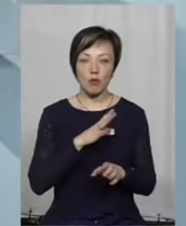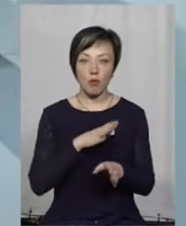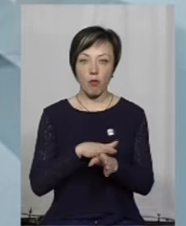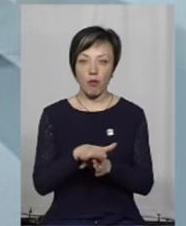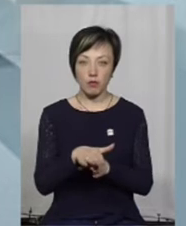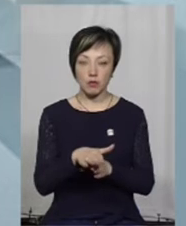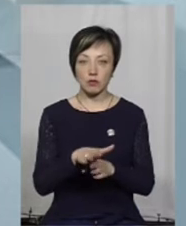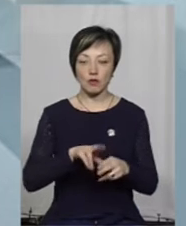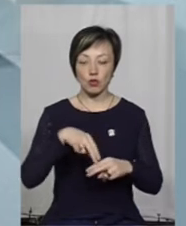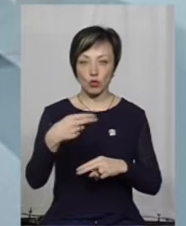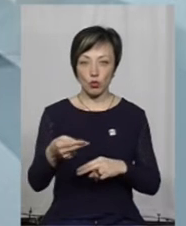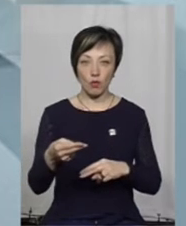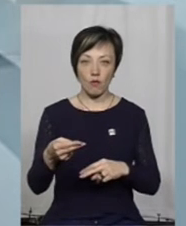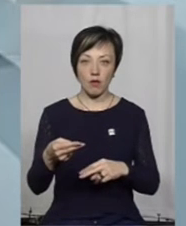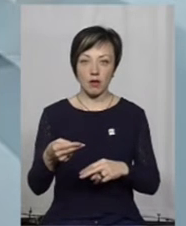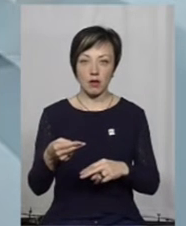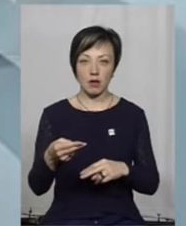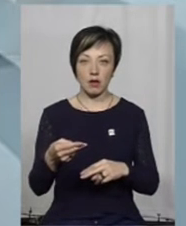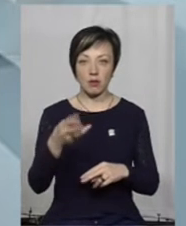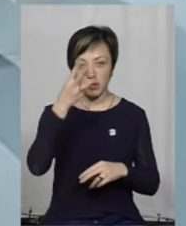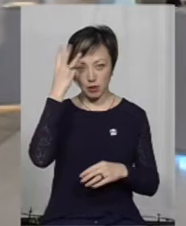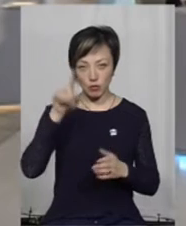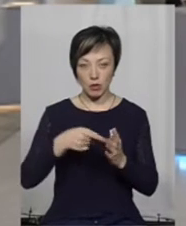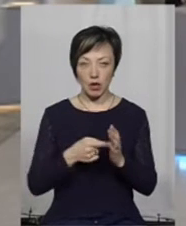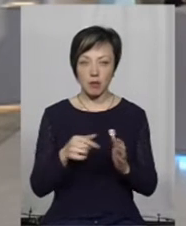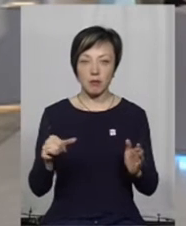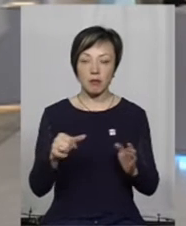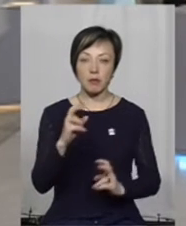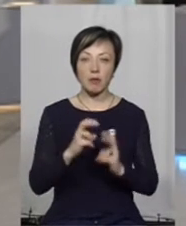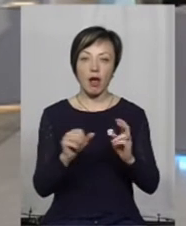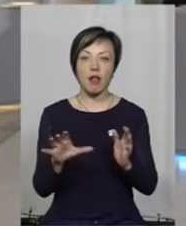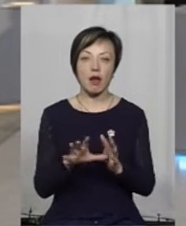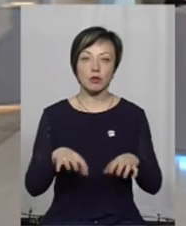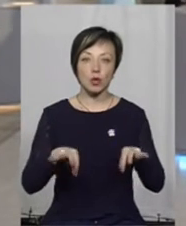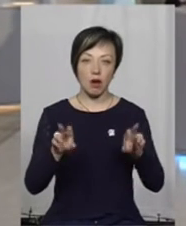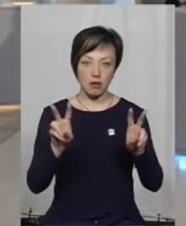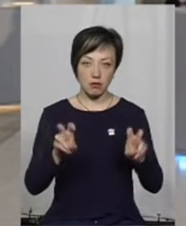мірі для того, щоб відшкодовували в повній мірі Хмельницькому комунальному підприємству «Електротранс».